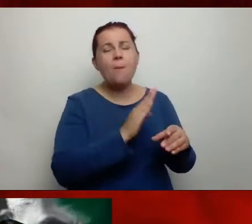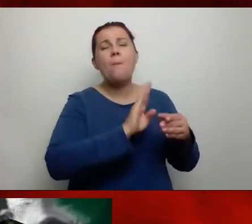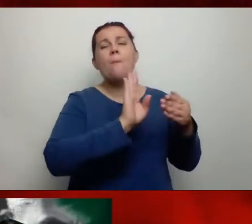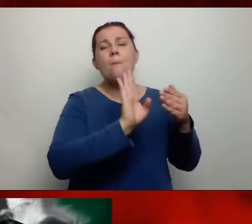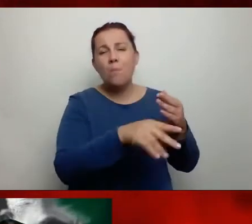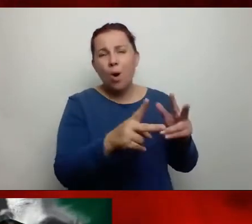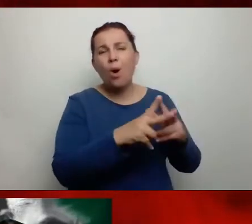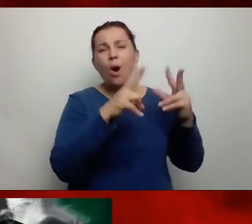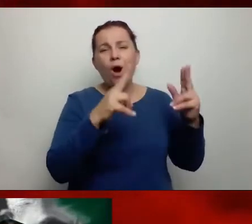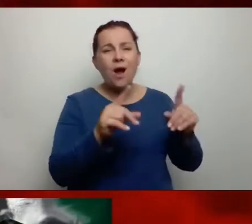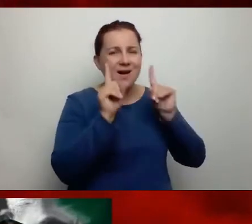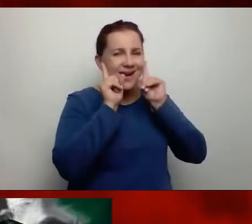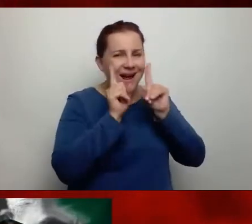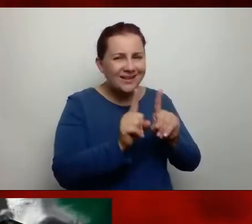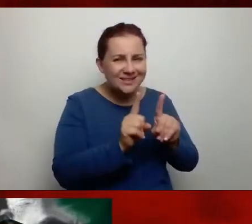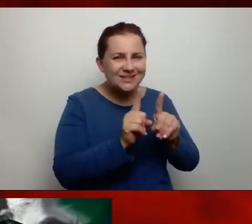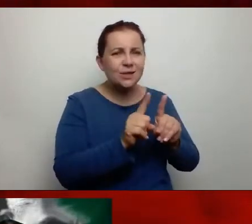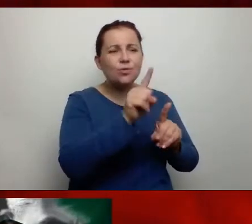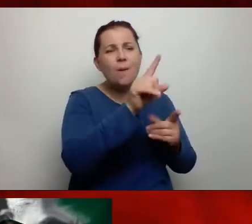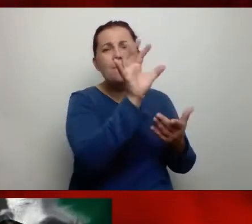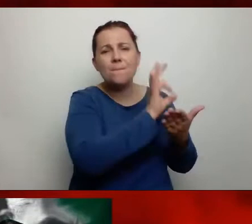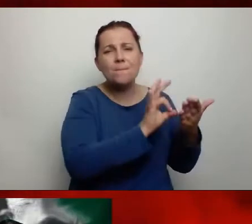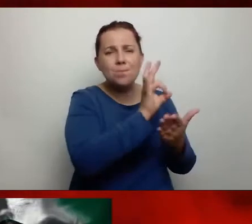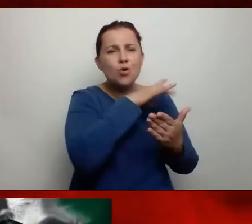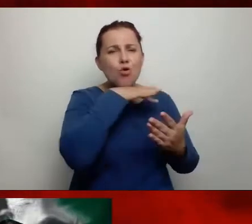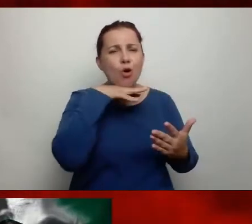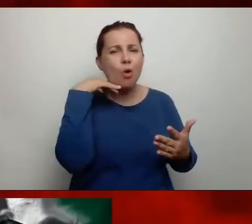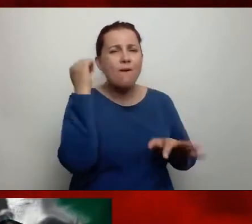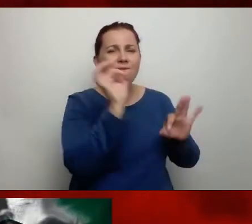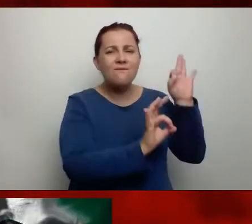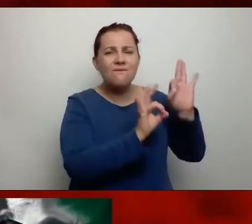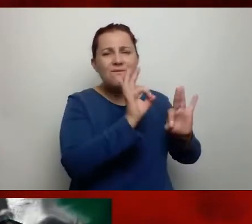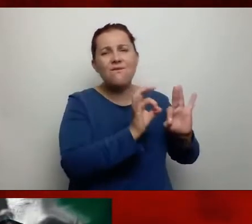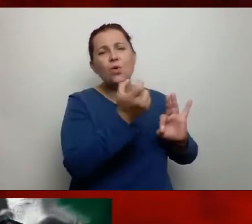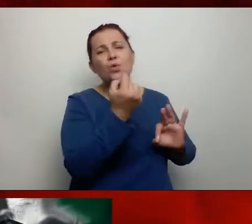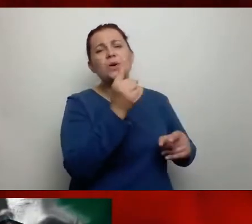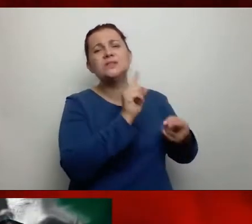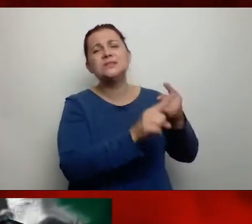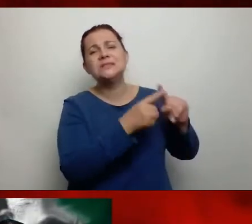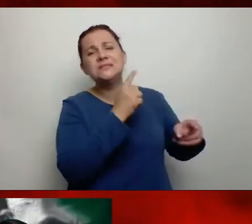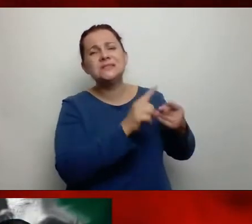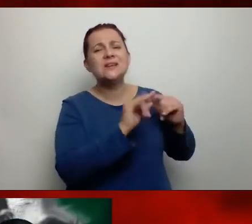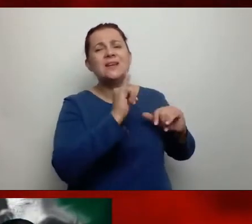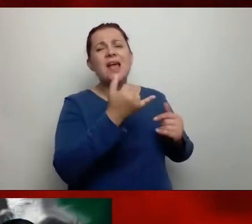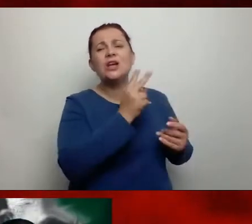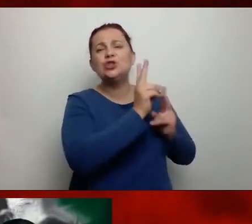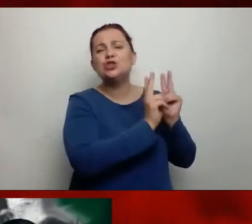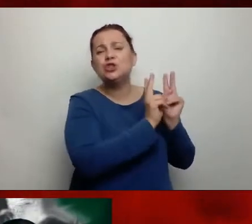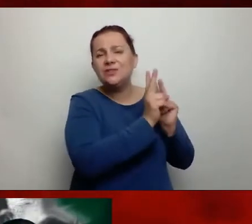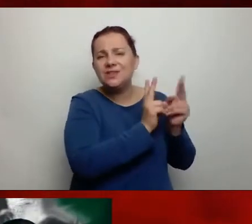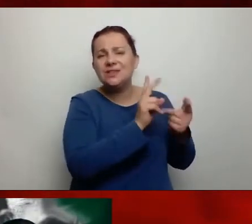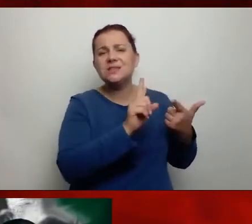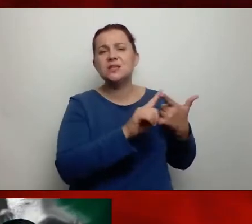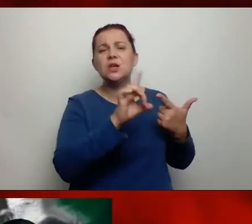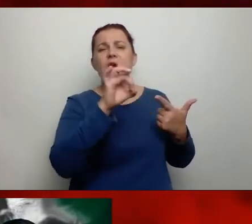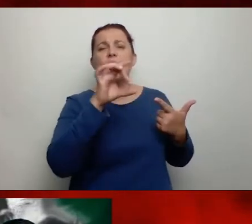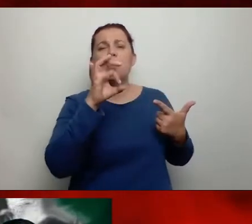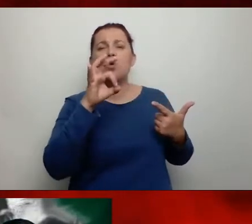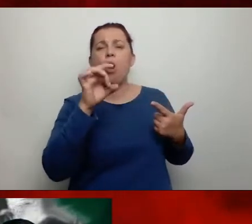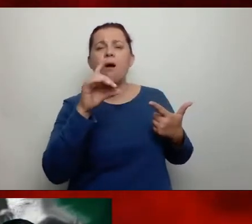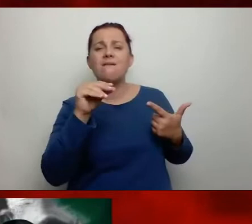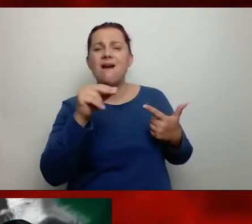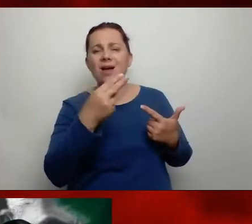kiedy malował kolorowymi farbkami, trochę w stylu Gogena, Śliwińskiego, trochę w stylu